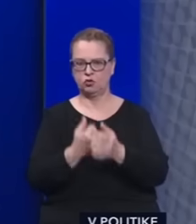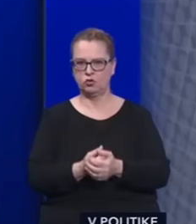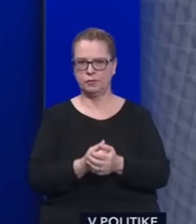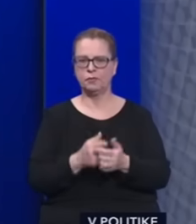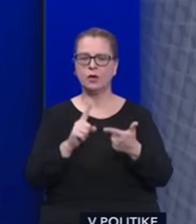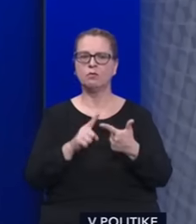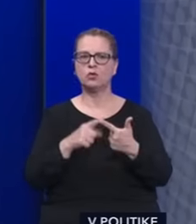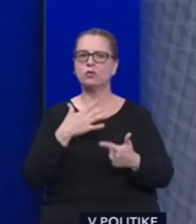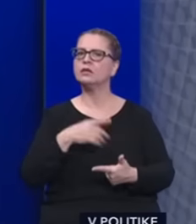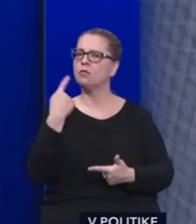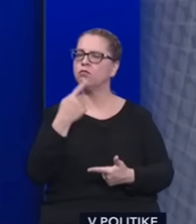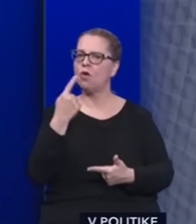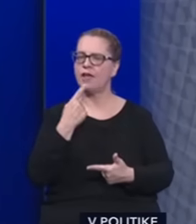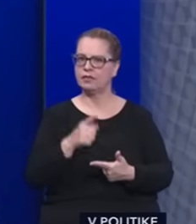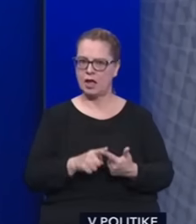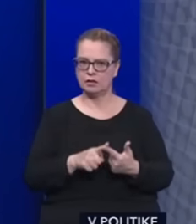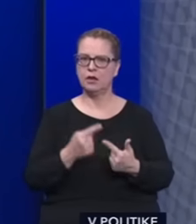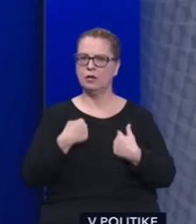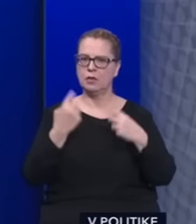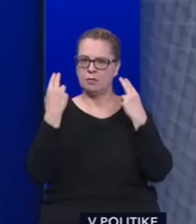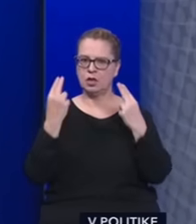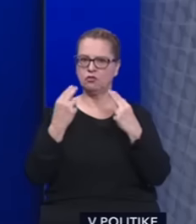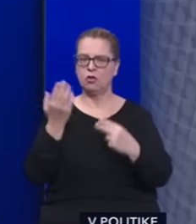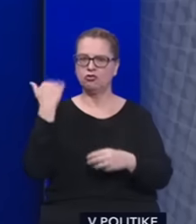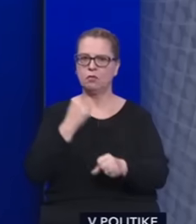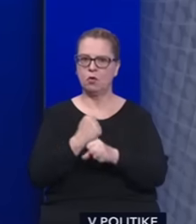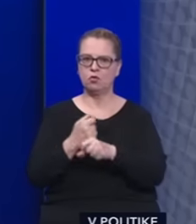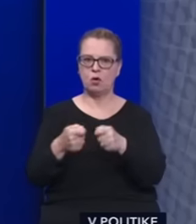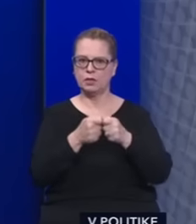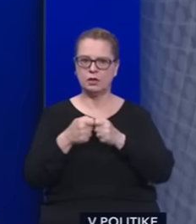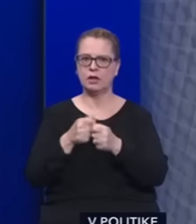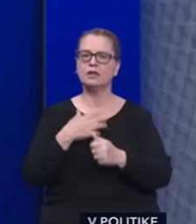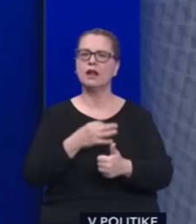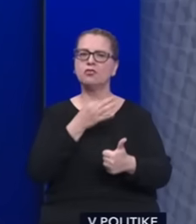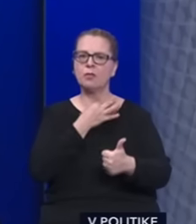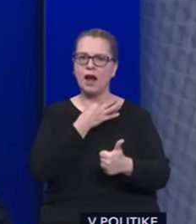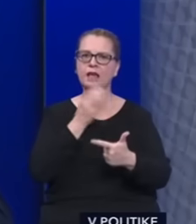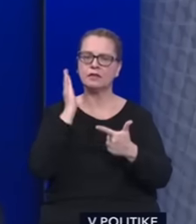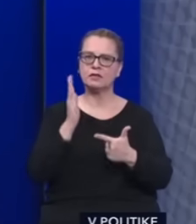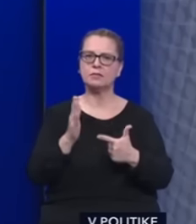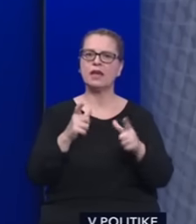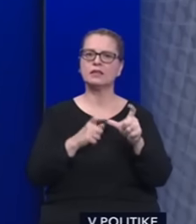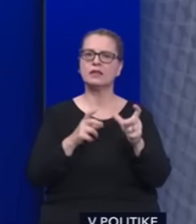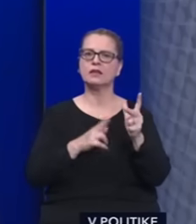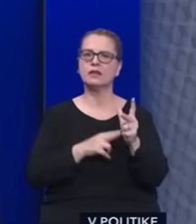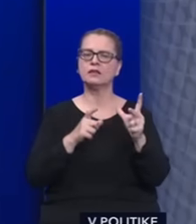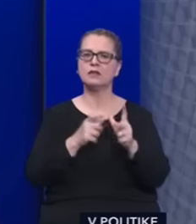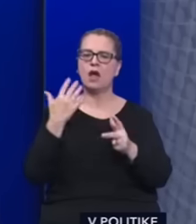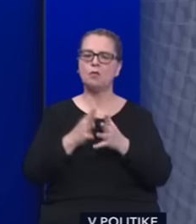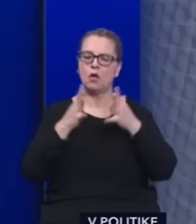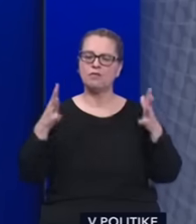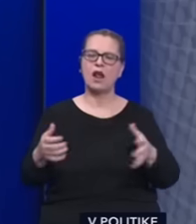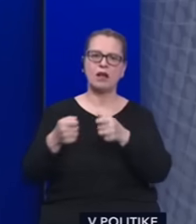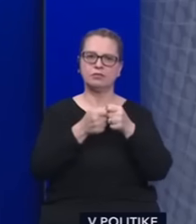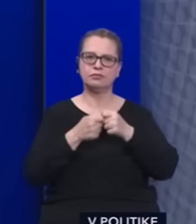povedať nahlas. Pre mňa bolo dôležité zostaviť koalíciu. Chcel som Hlas, Smer, SNS, aby bola veľká koalícia ako Fides